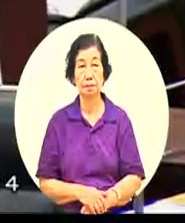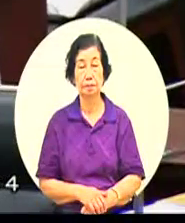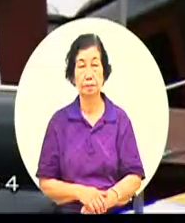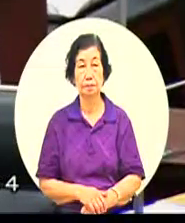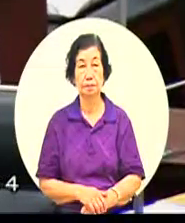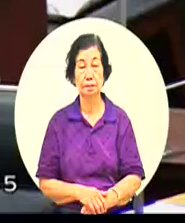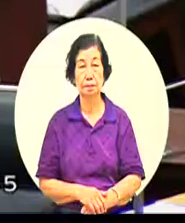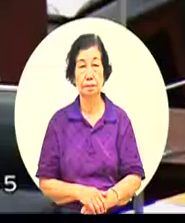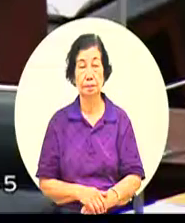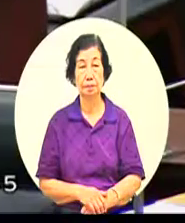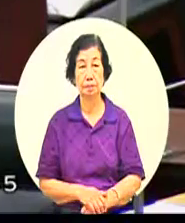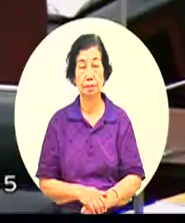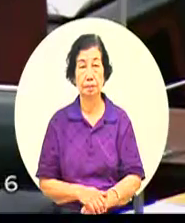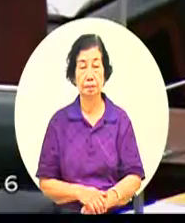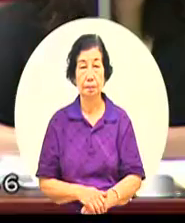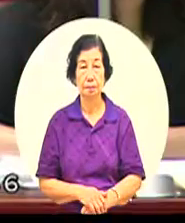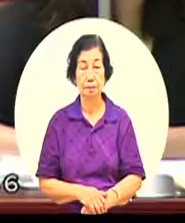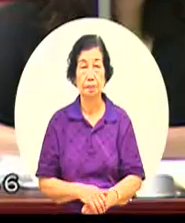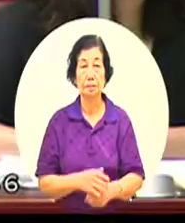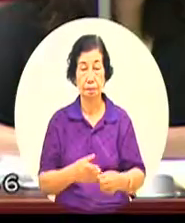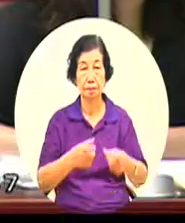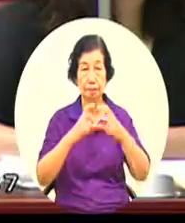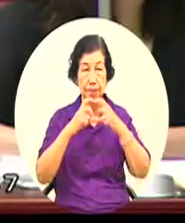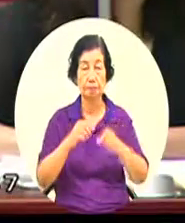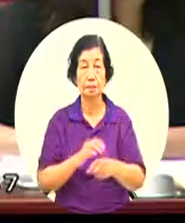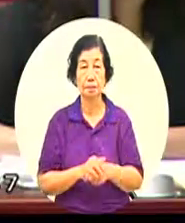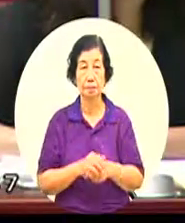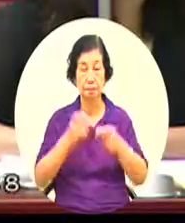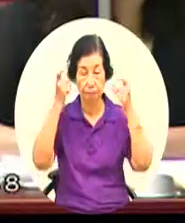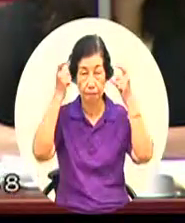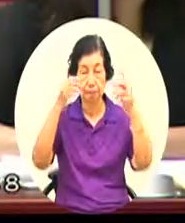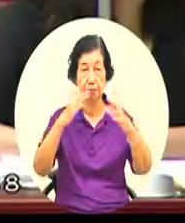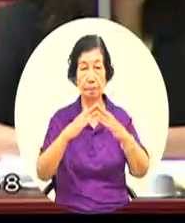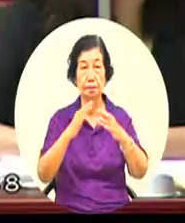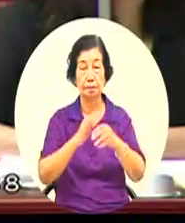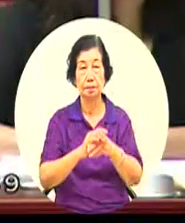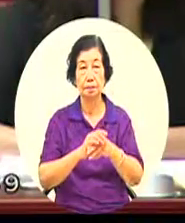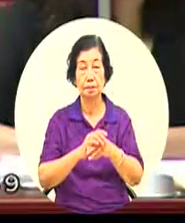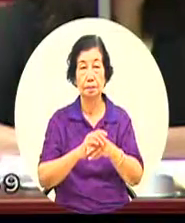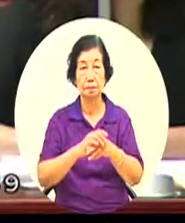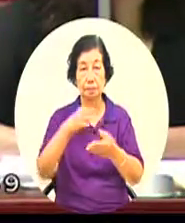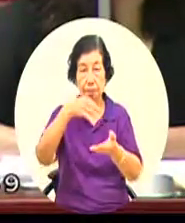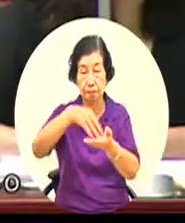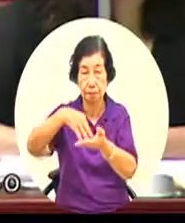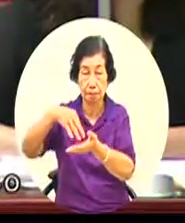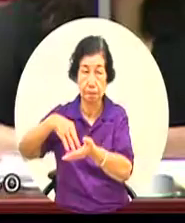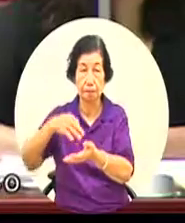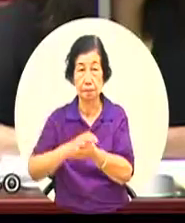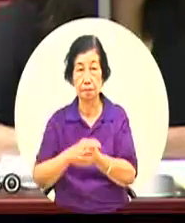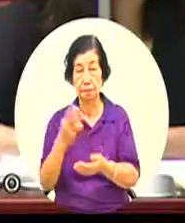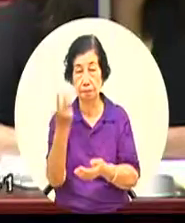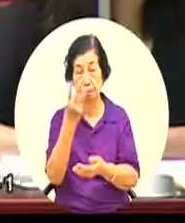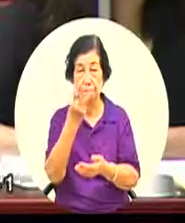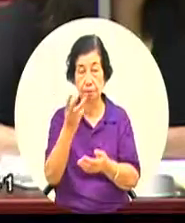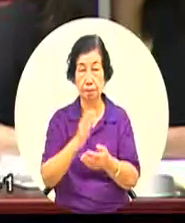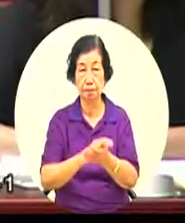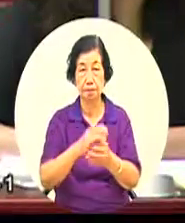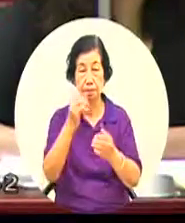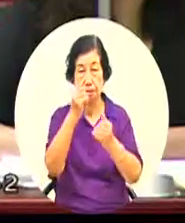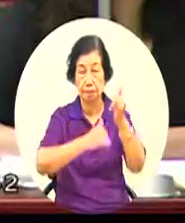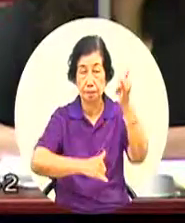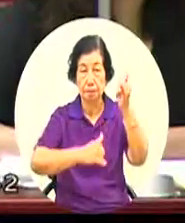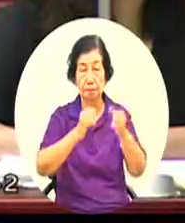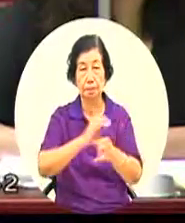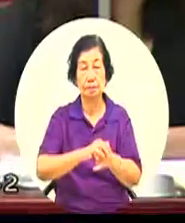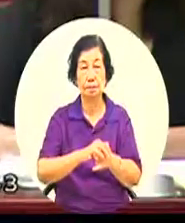你回答一下好不好？ 高雄市所登录的三个民俗，就是祭典民俗，就